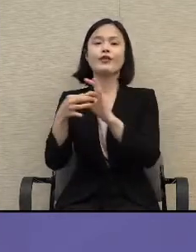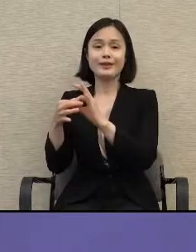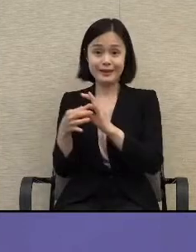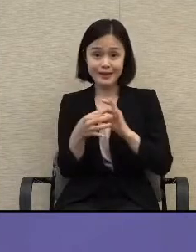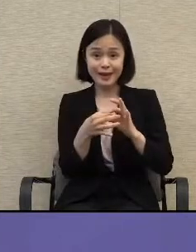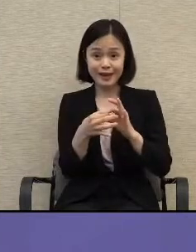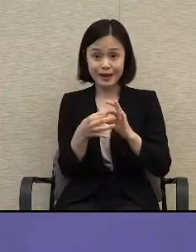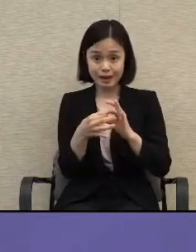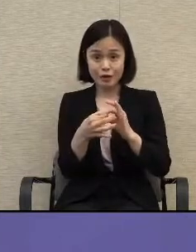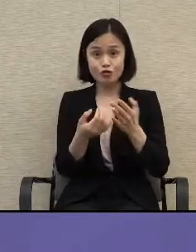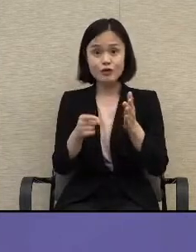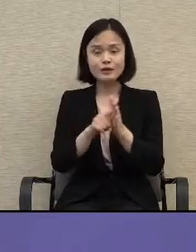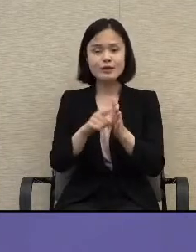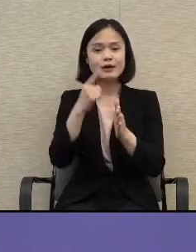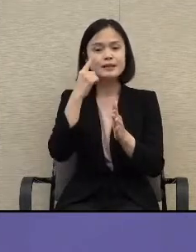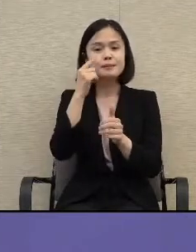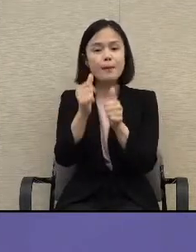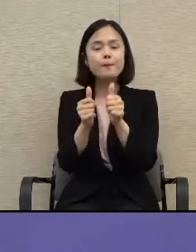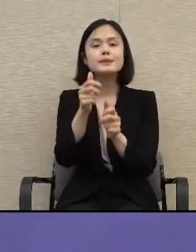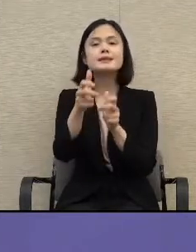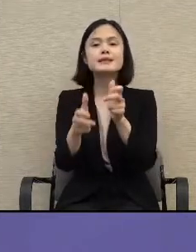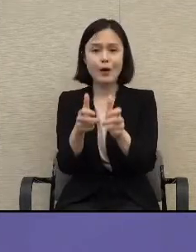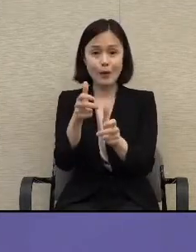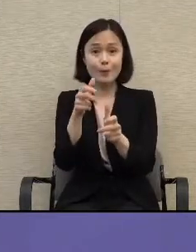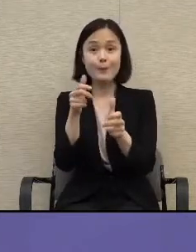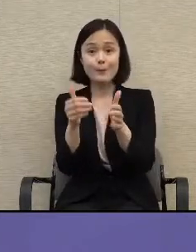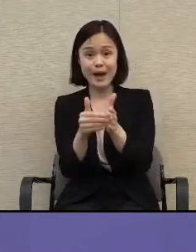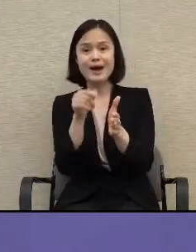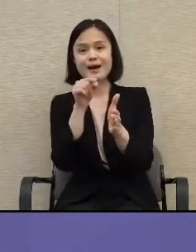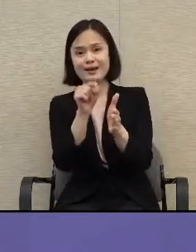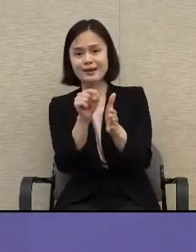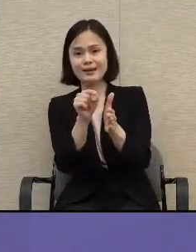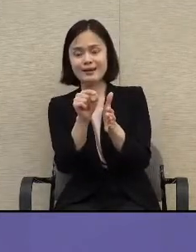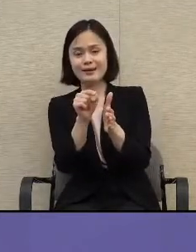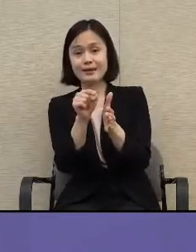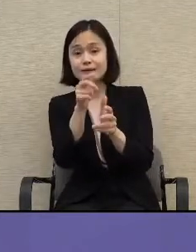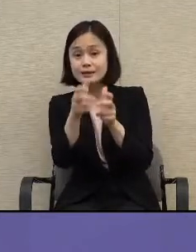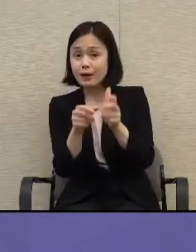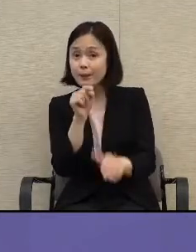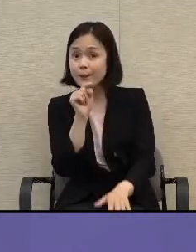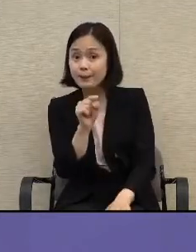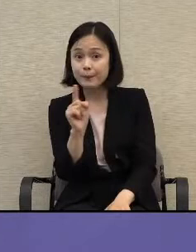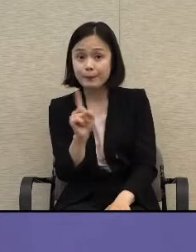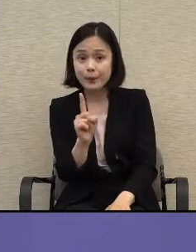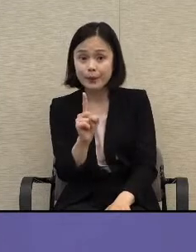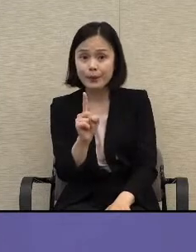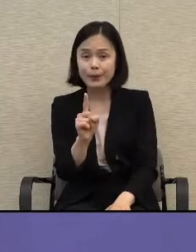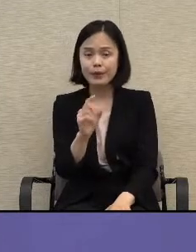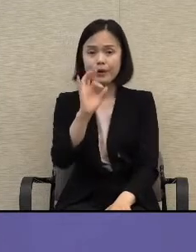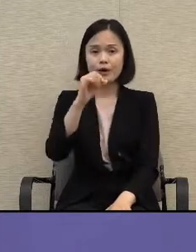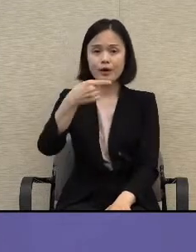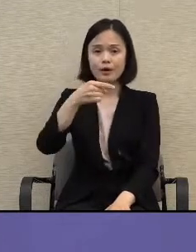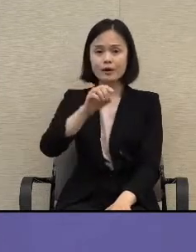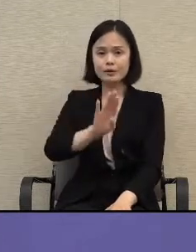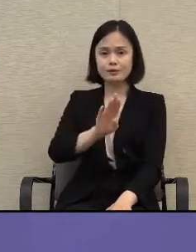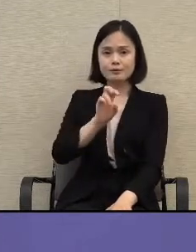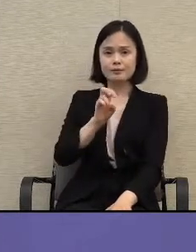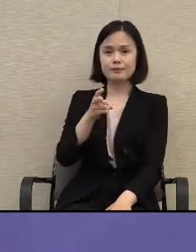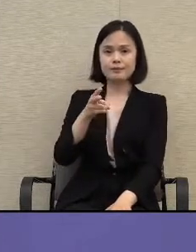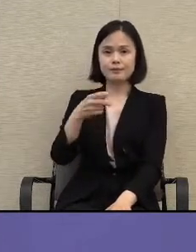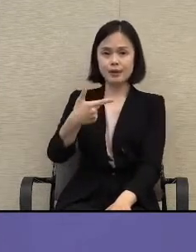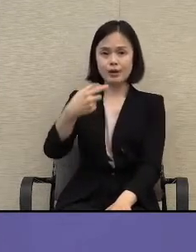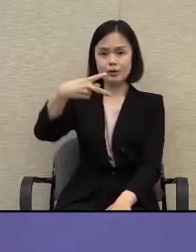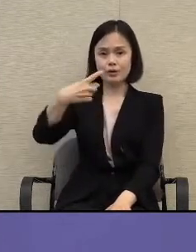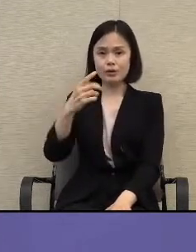해본 사업이기는 합니다. 현재 이 사업 같은 경우는 읍면동 단위의 케어 안내 창구가 설치가